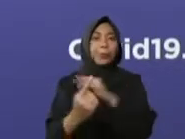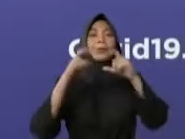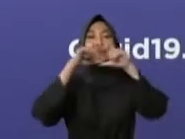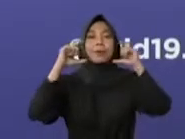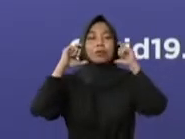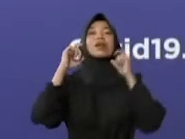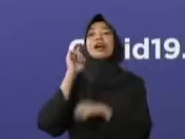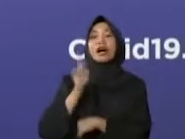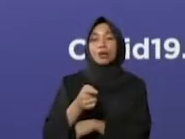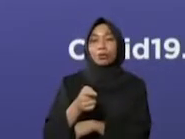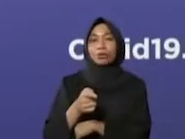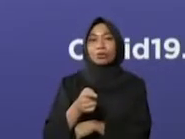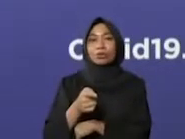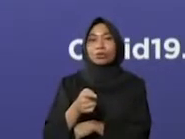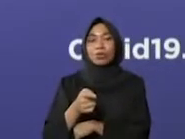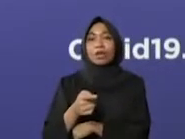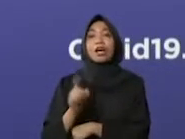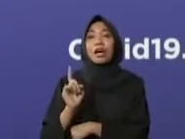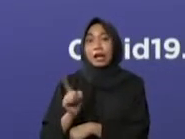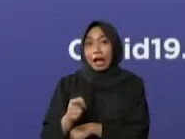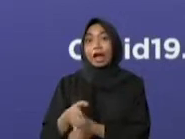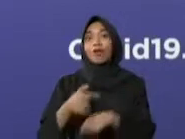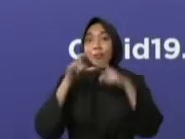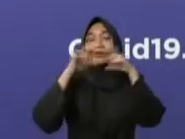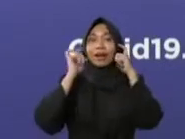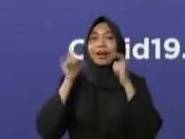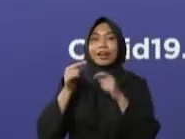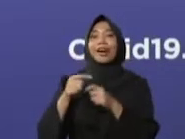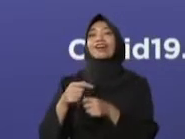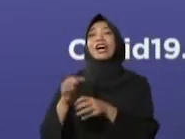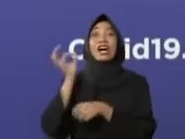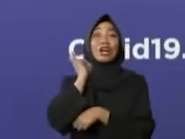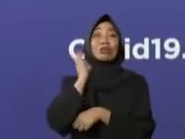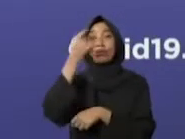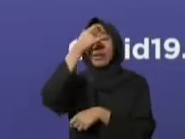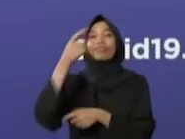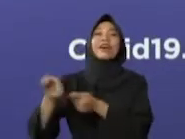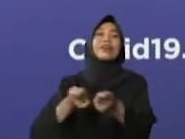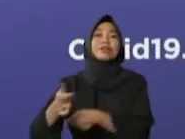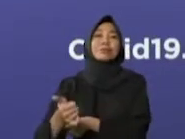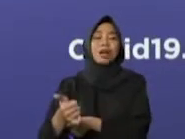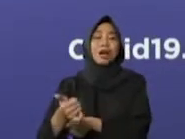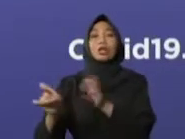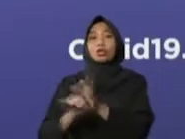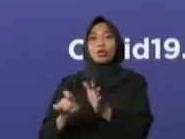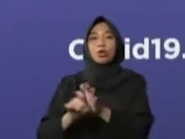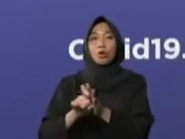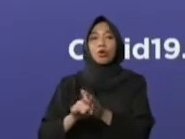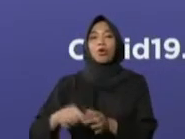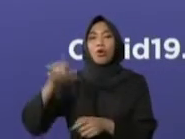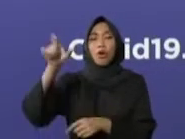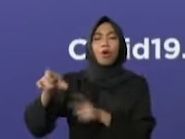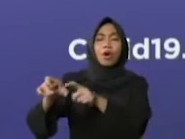karena ini adalah Resiko yang bisa kita kendalikan apabila kemudian kita berada di sekitar